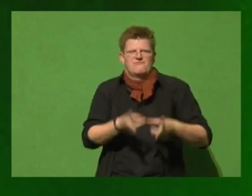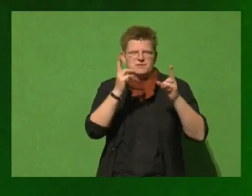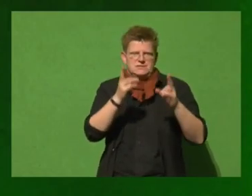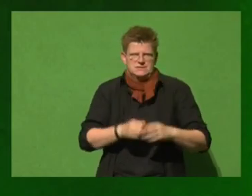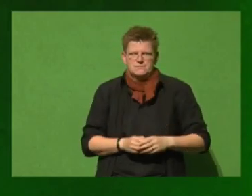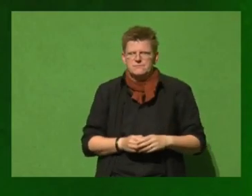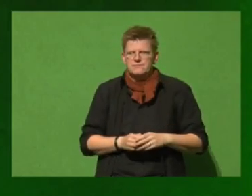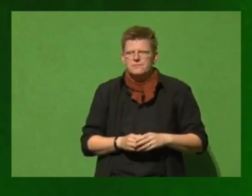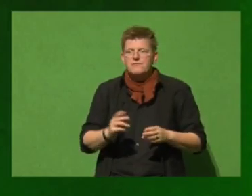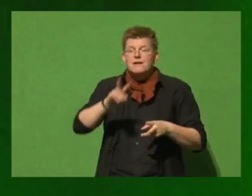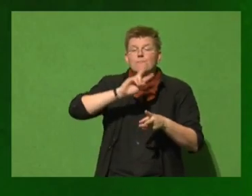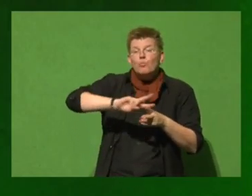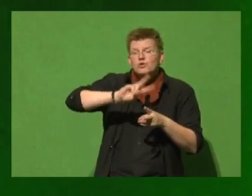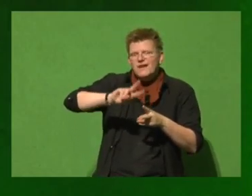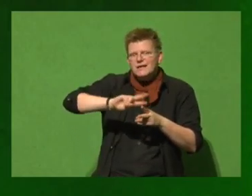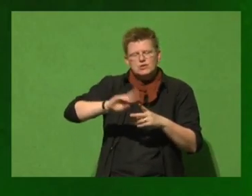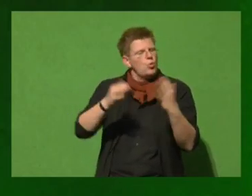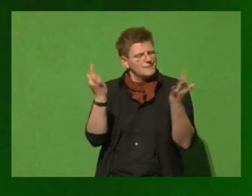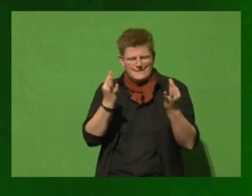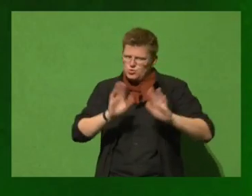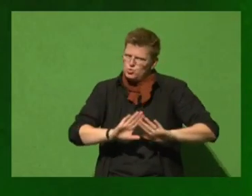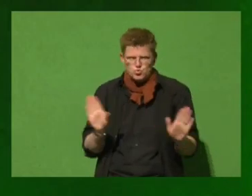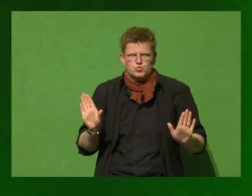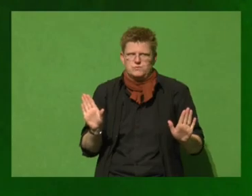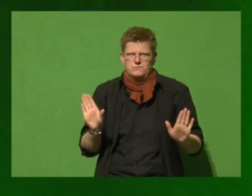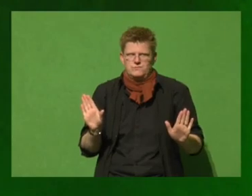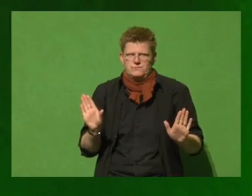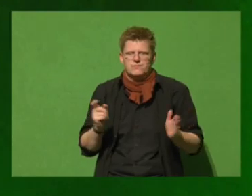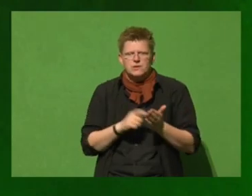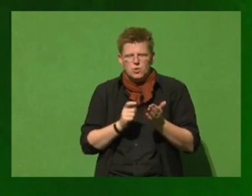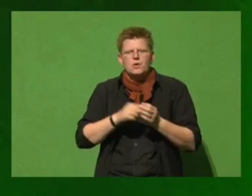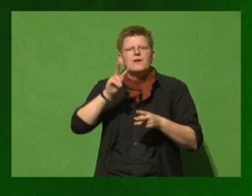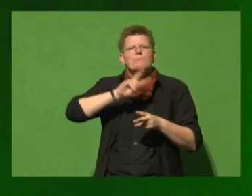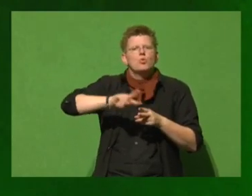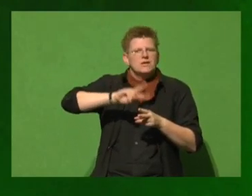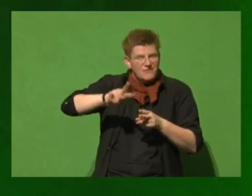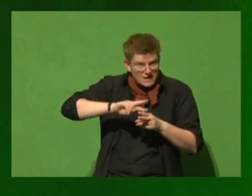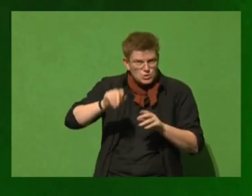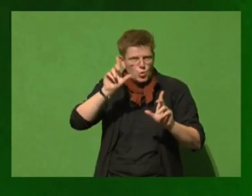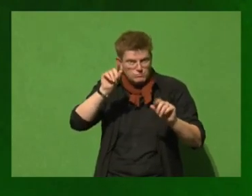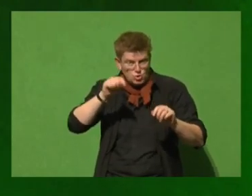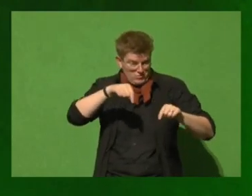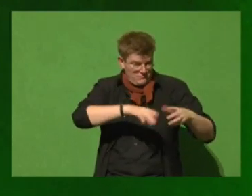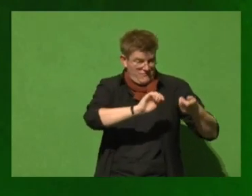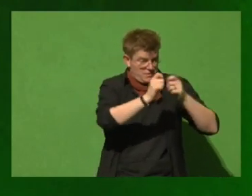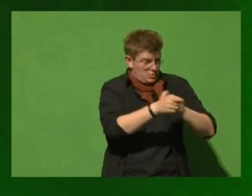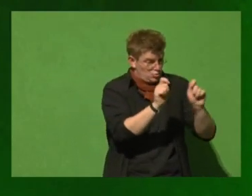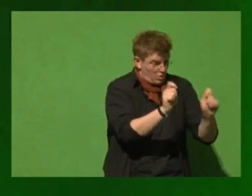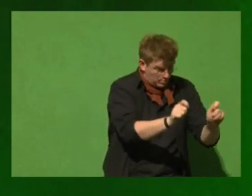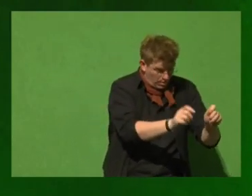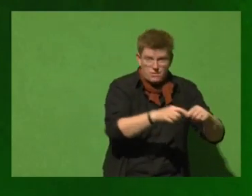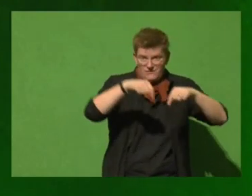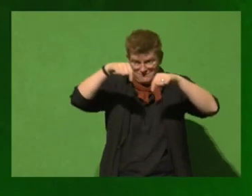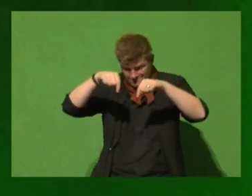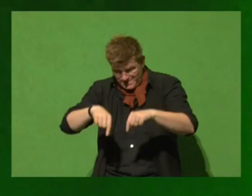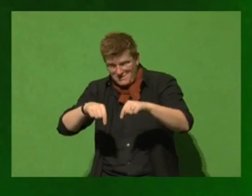davon nicht berührt, weil Modifikationen ja sozusagen eine Synthese dann werden aus einem Änderungsantrag und einem